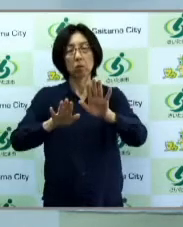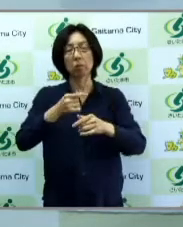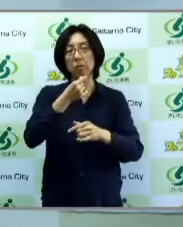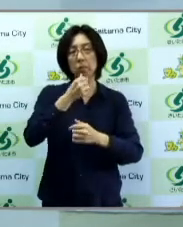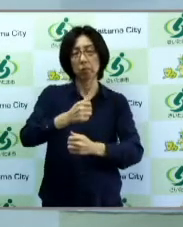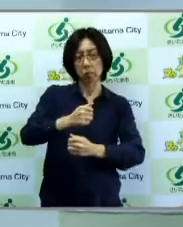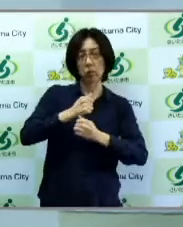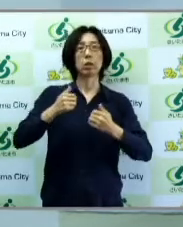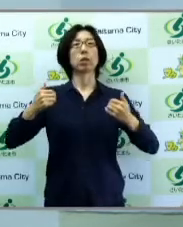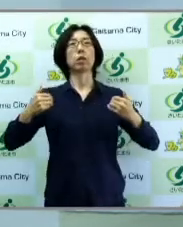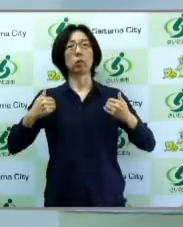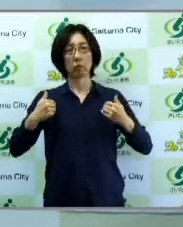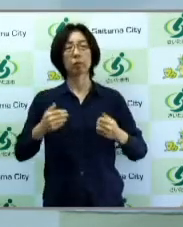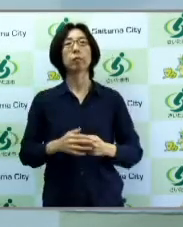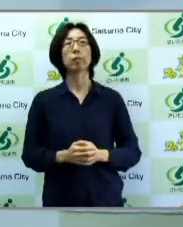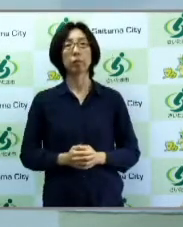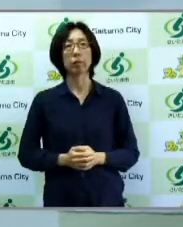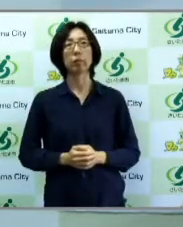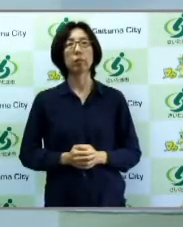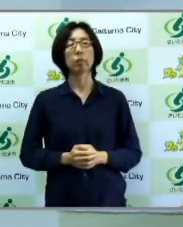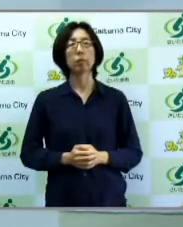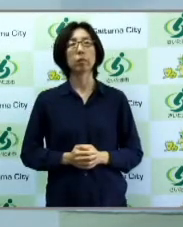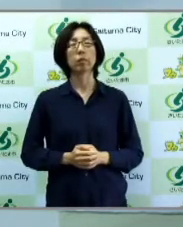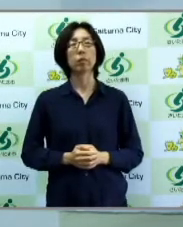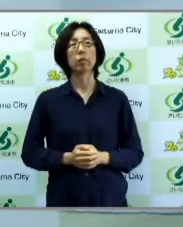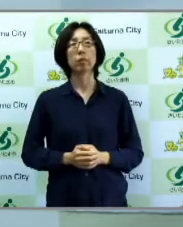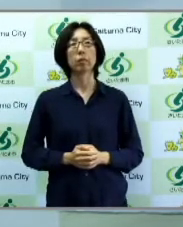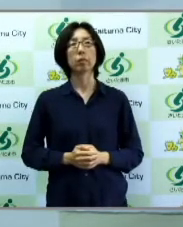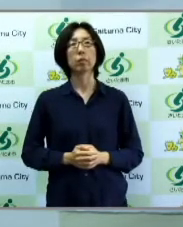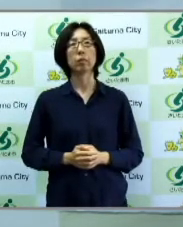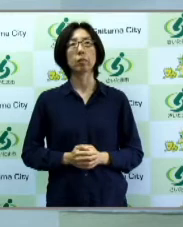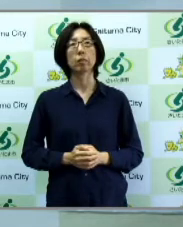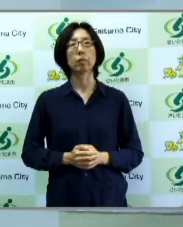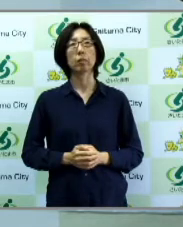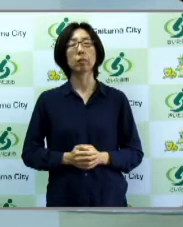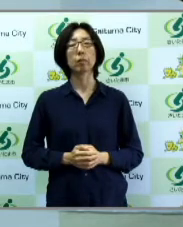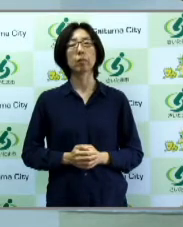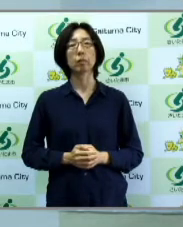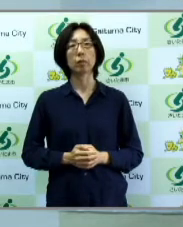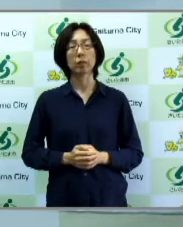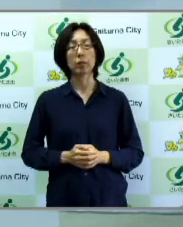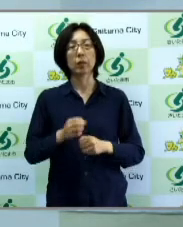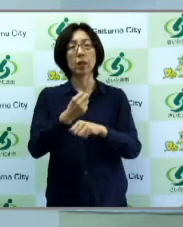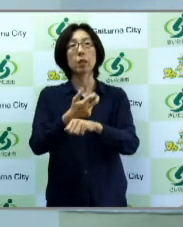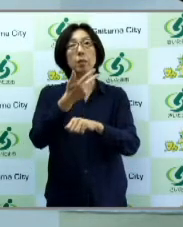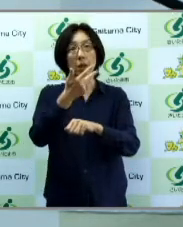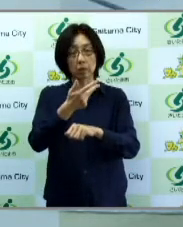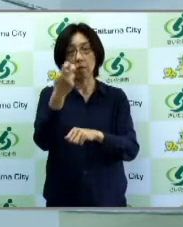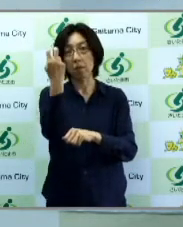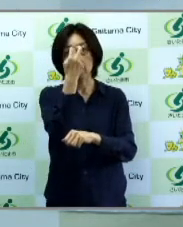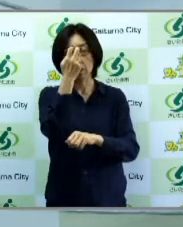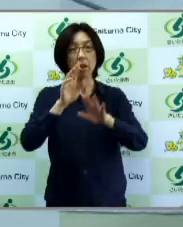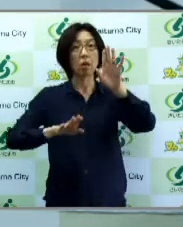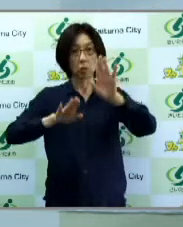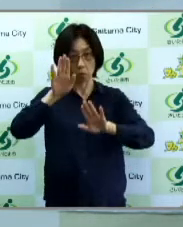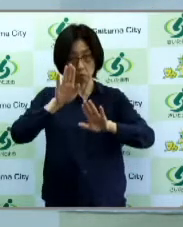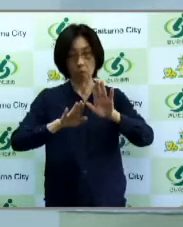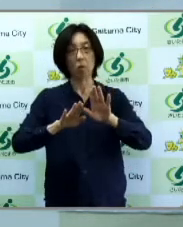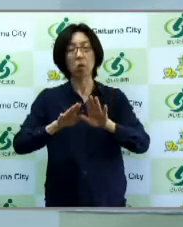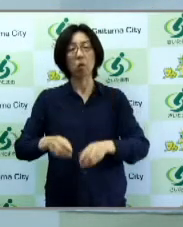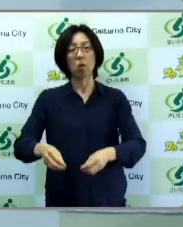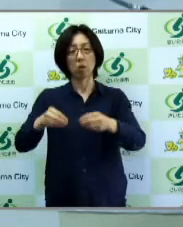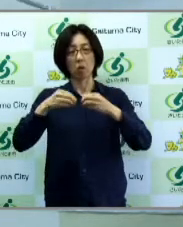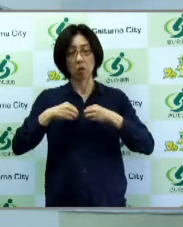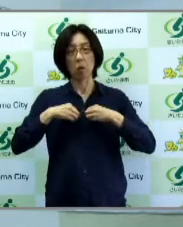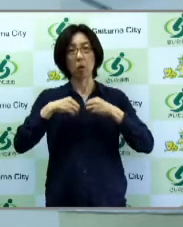考えております。次に、さいたま市新型コロナウイルス感染症の検査状況および陽性率